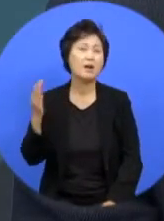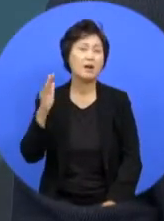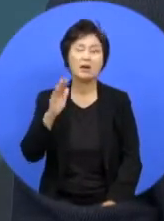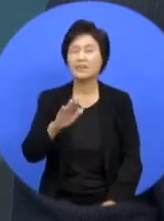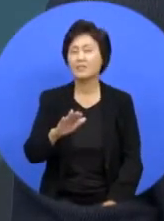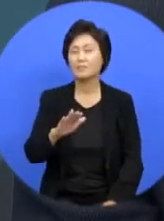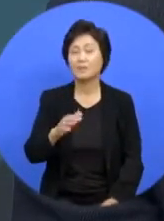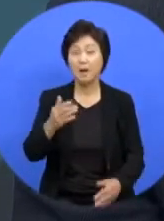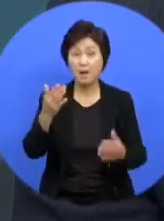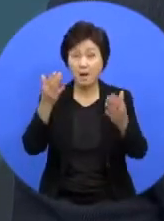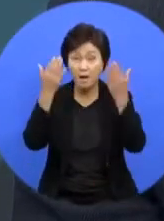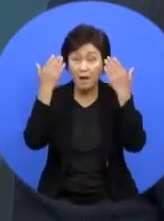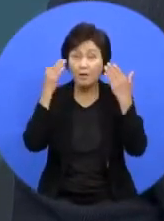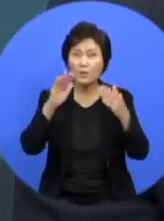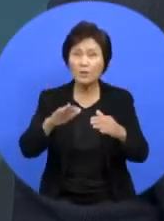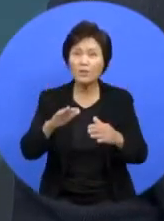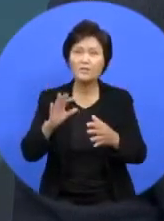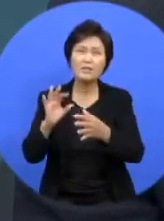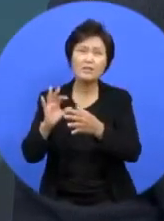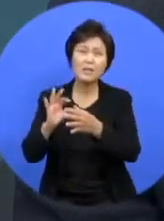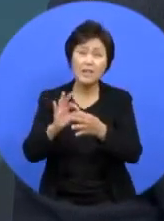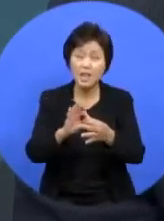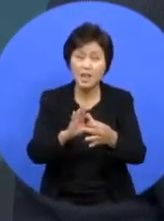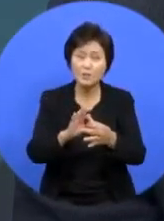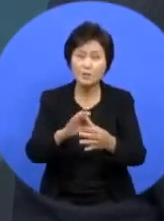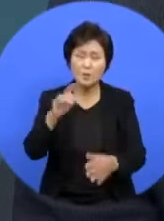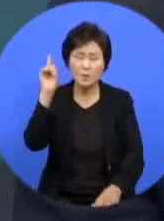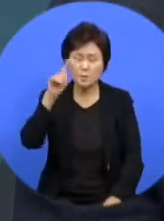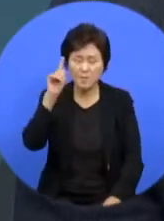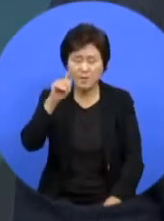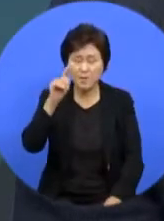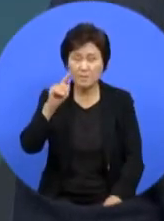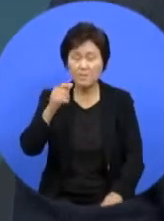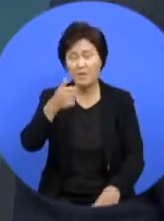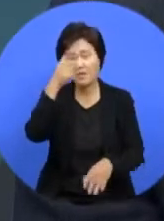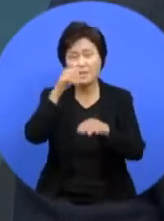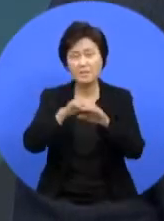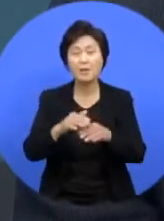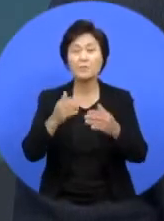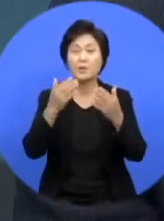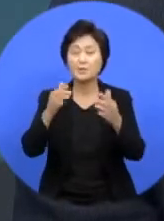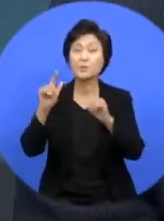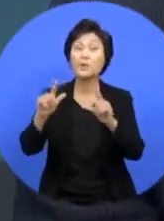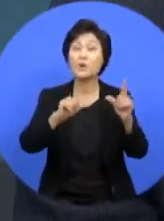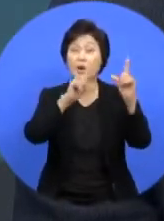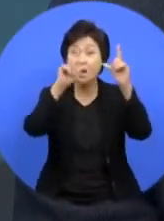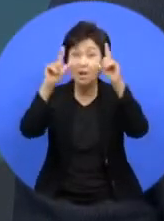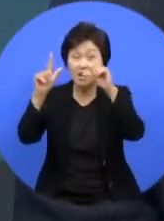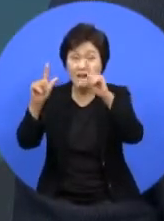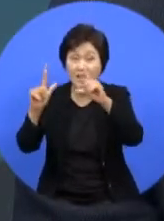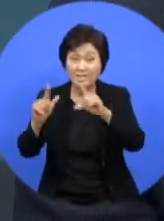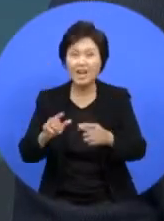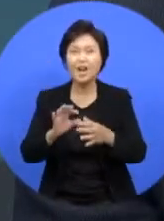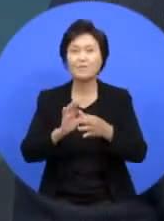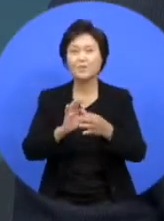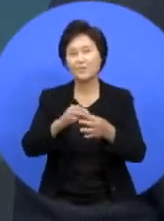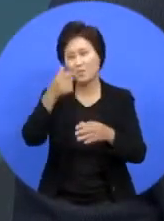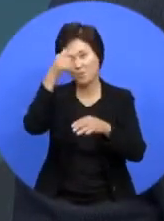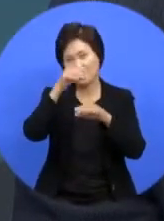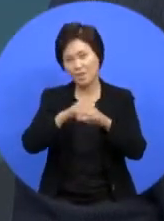학교에서 계속 그렇게 매일의 삶의 예배를 드릴 수 있을 있는 기회를 계속 제공해 주기